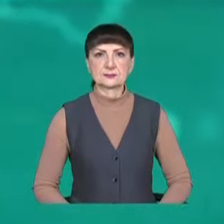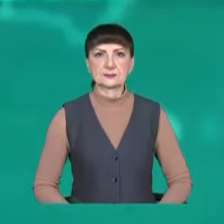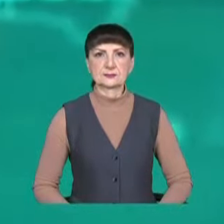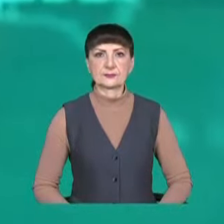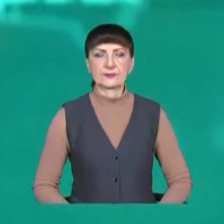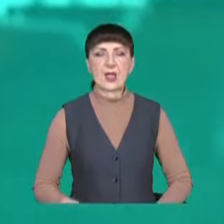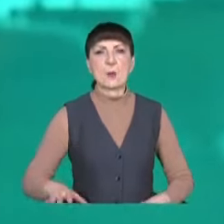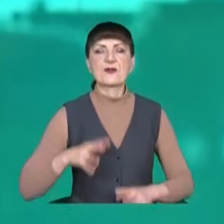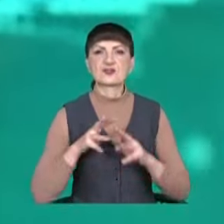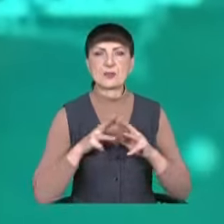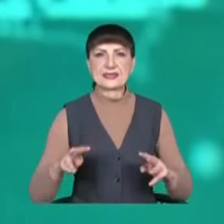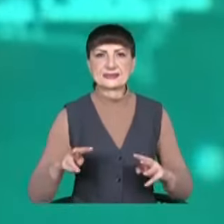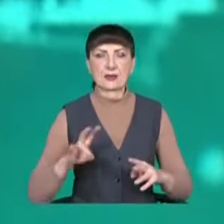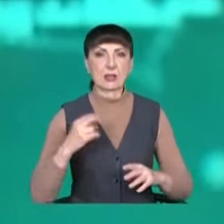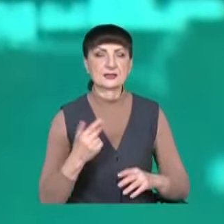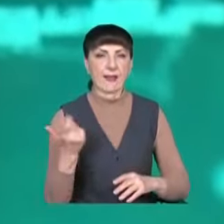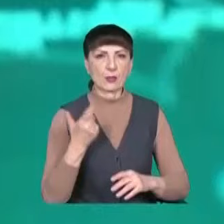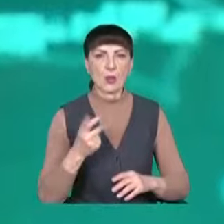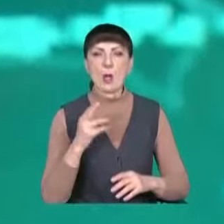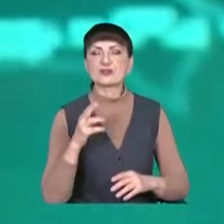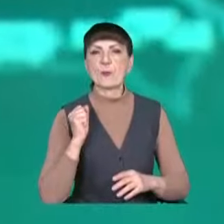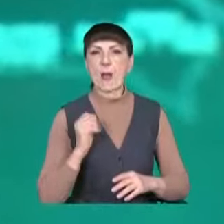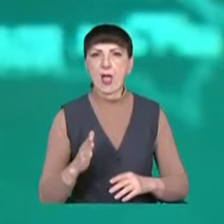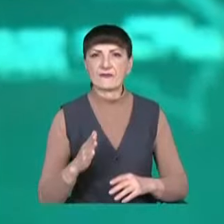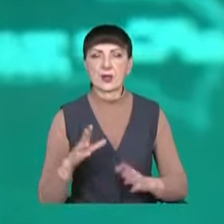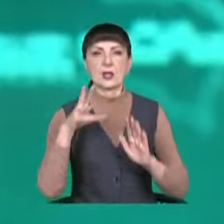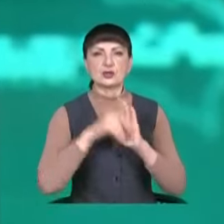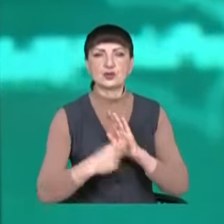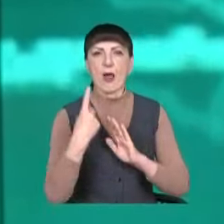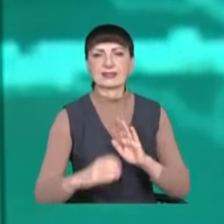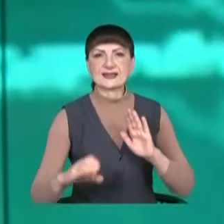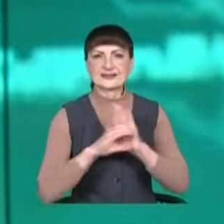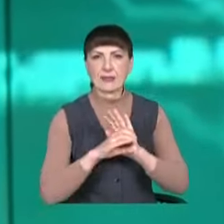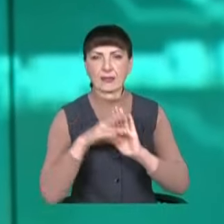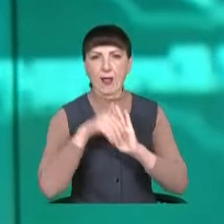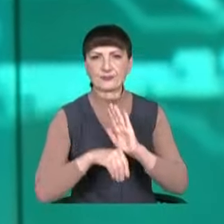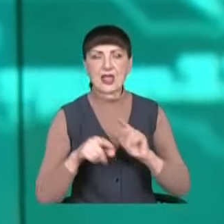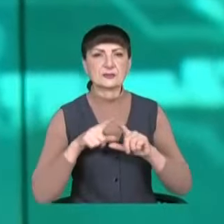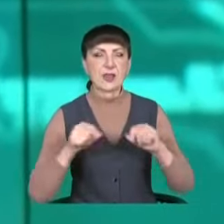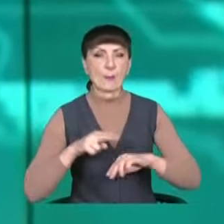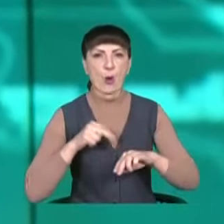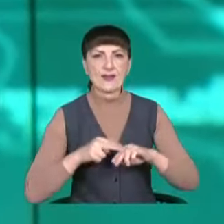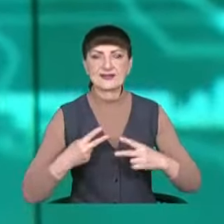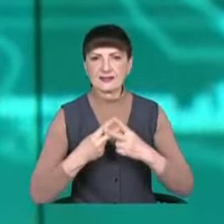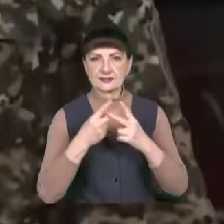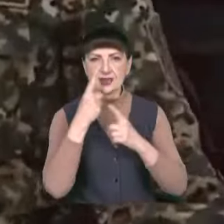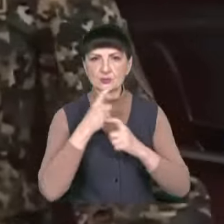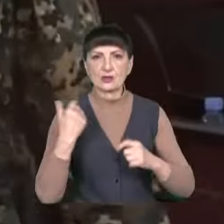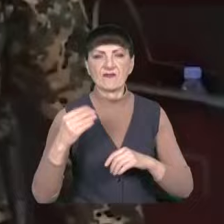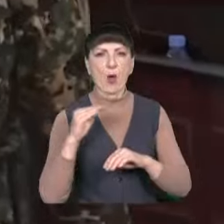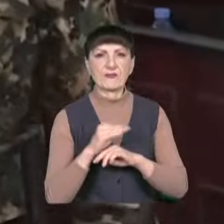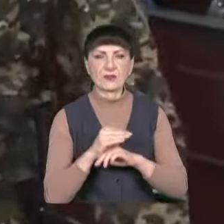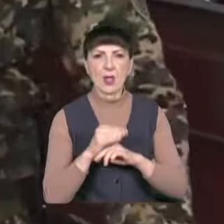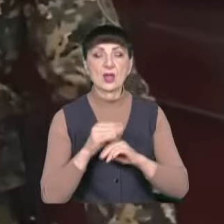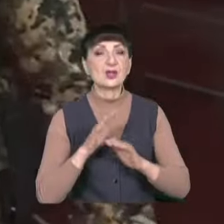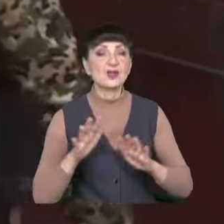Ну а экс-министру нацэкономики Куанды Кубишимбаеву вменили еще одну статью. В департаменте полиции Астаны сообщили, что его обвиняют